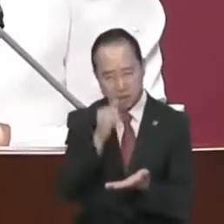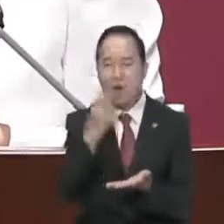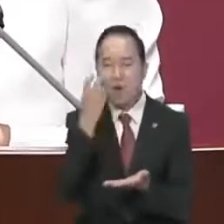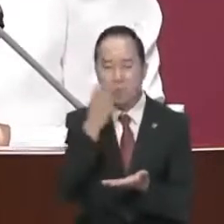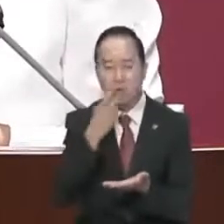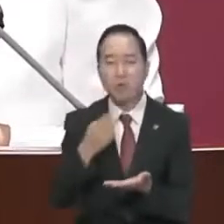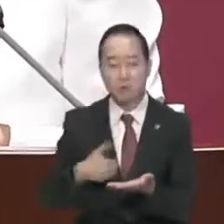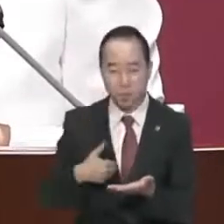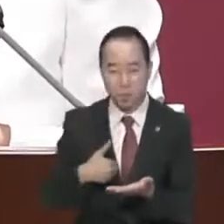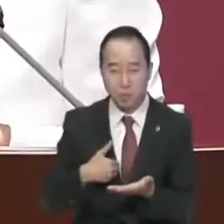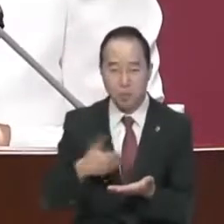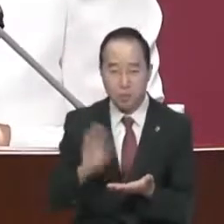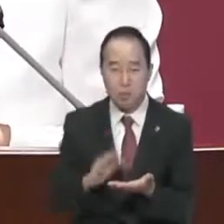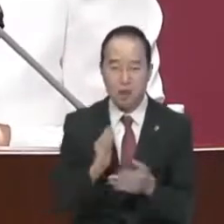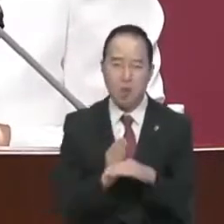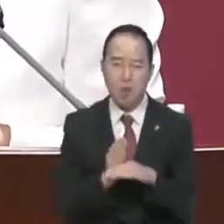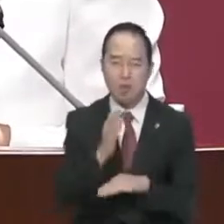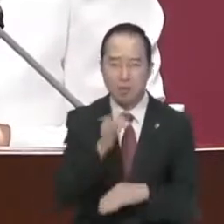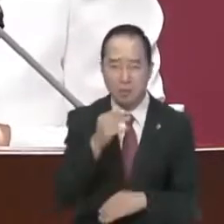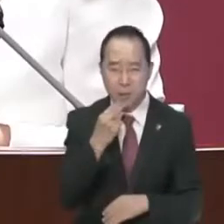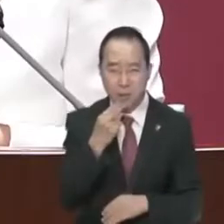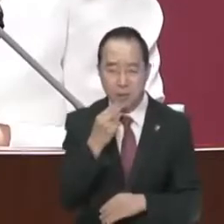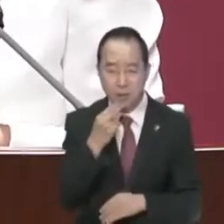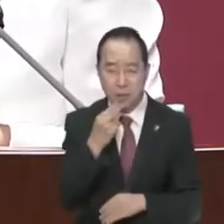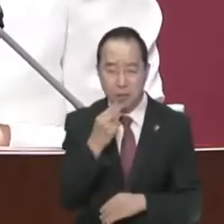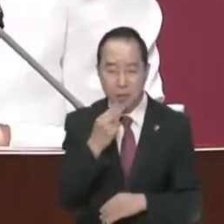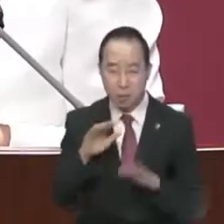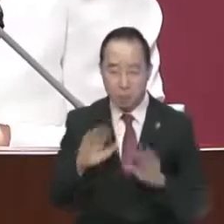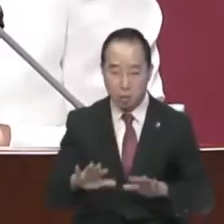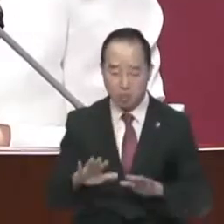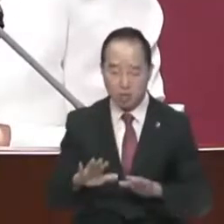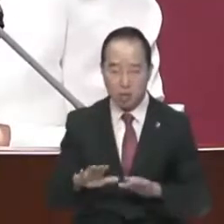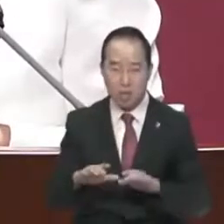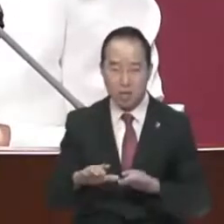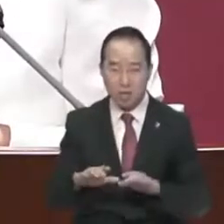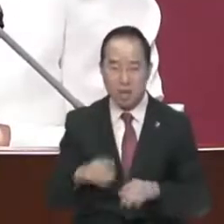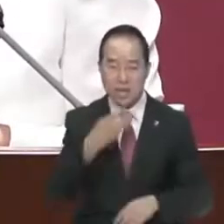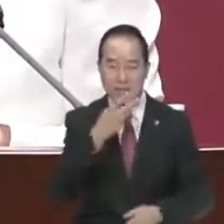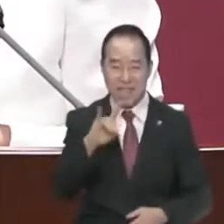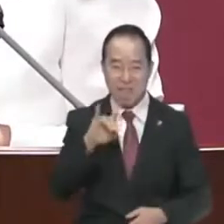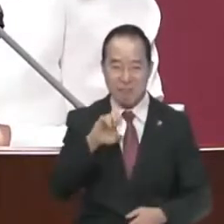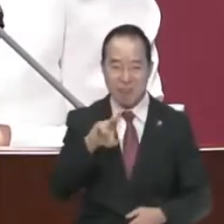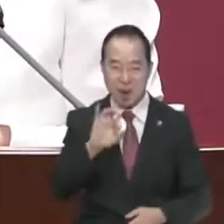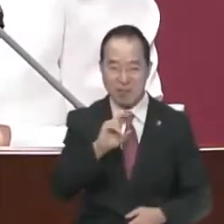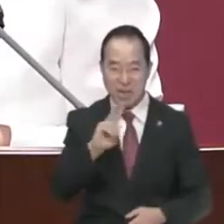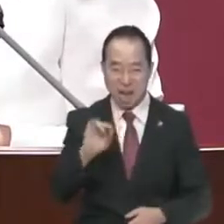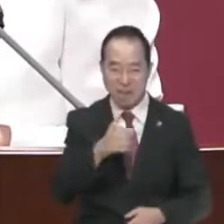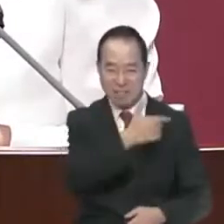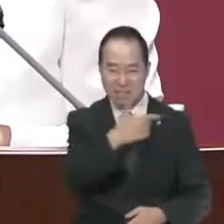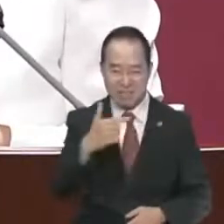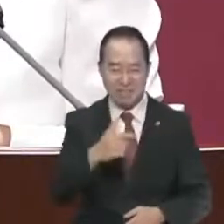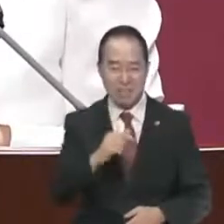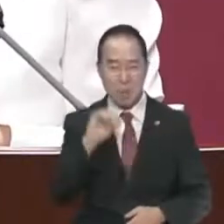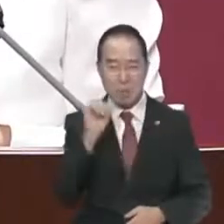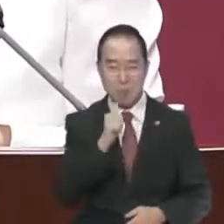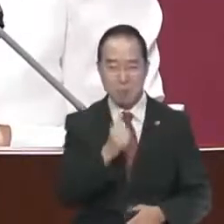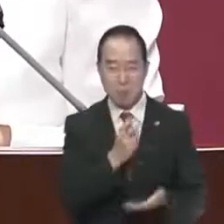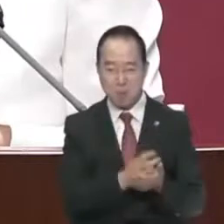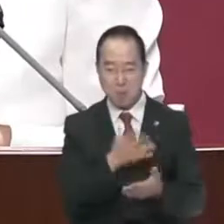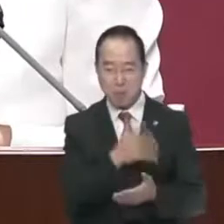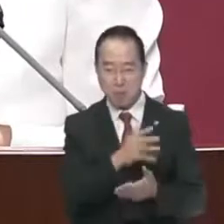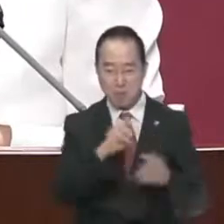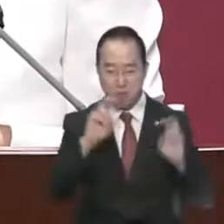너무 과도하게 66만 원의 자문을 받다가 이번에 태평양이라는 거대 로펌에서 5천만 원의 자문료를 주고 계약을 한 것입니다. 예, 뭐